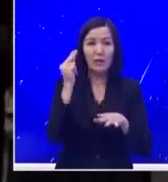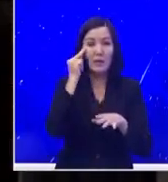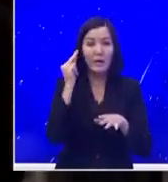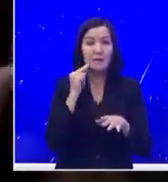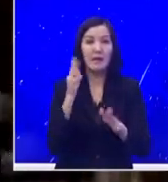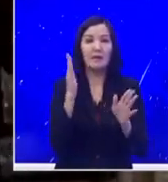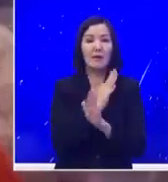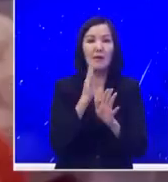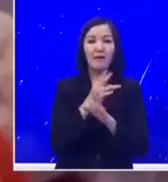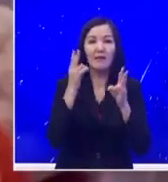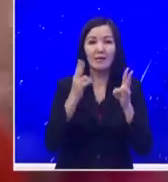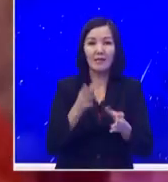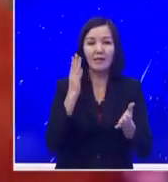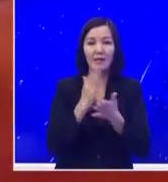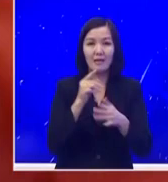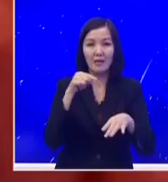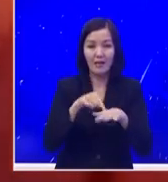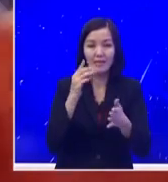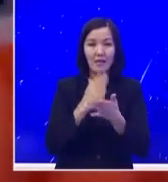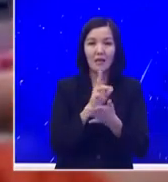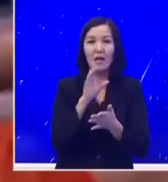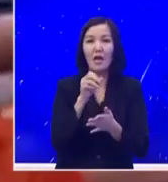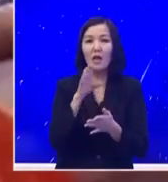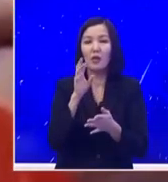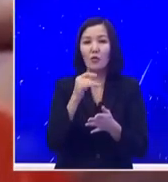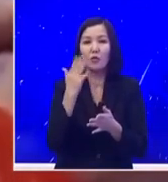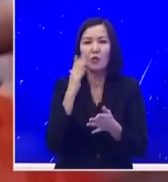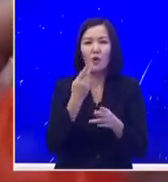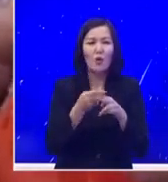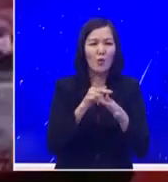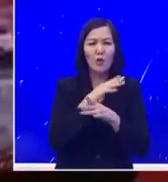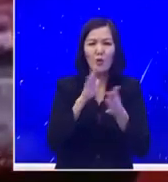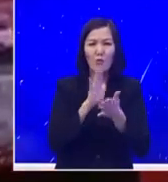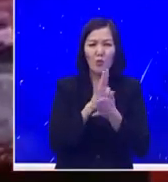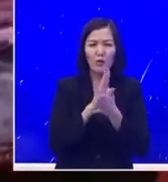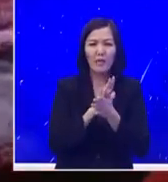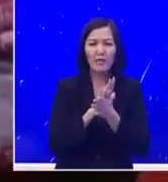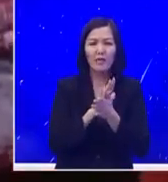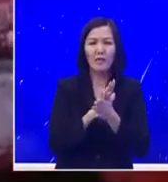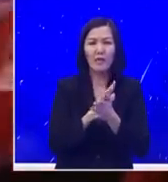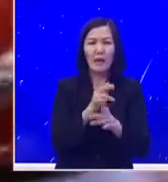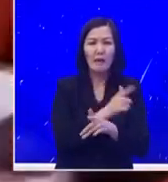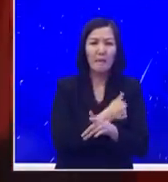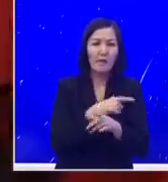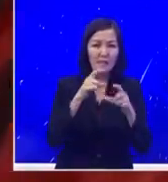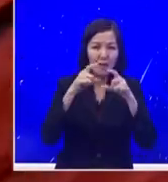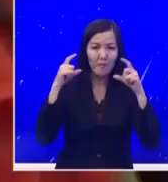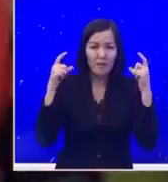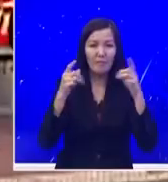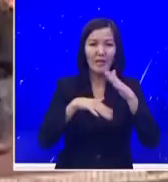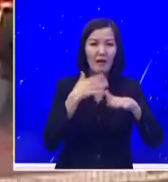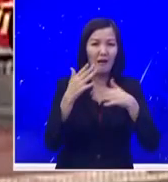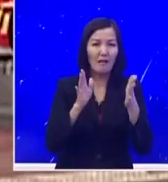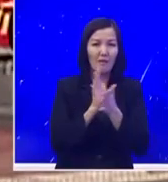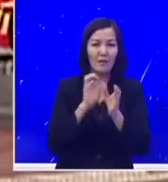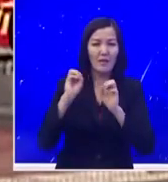деп дабыл қағуда. Себебі соңғы кезде Гонконгтың жағалаулары қоқысқа толған. Қалдықтардың көбісі медициналық бетперделер. Елде қазіргі